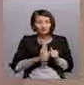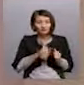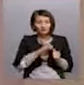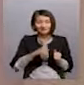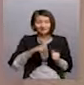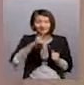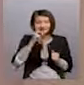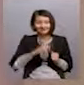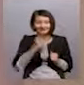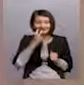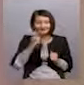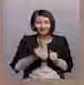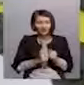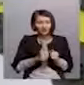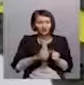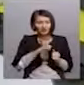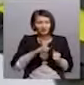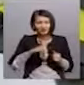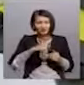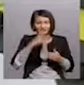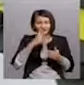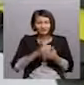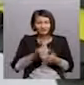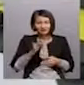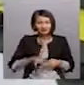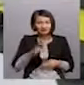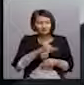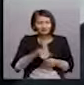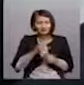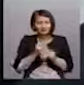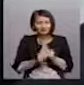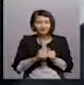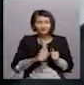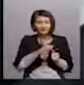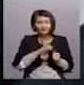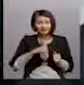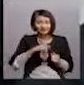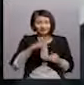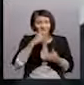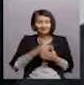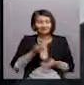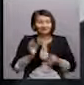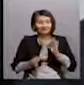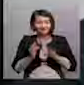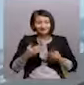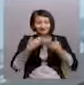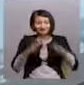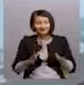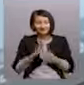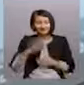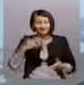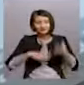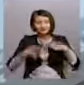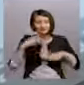STEM лаборатория 4 бағыт бойынша жұмыс істейді. 8-ші сынып оқушысы Артем Ковалев заманауи білім беретін сыныптың ашылғанына дәні риза.